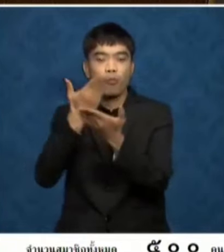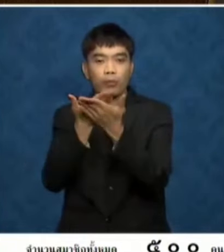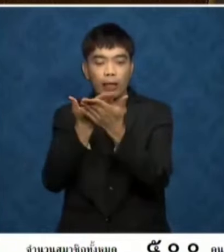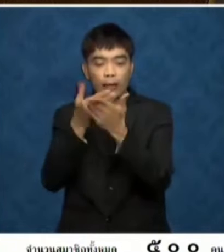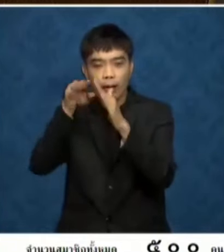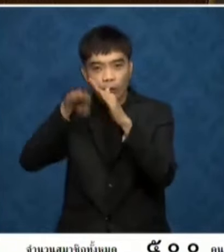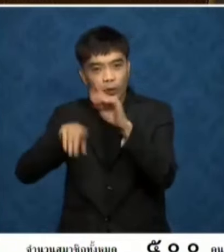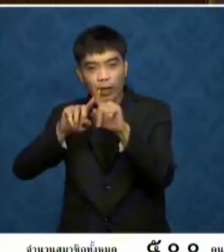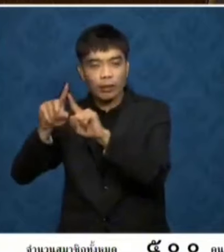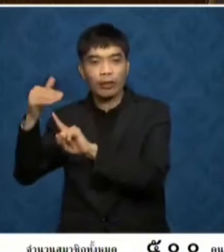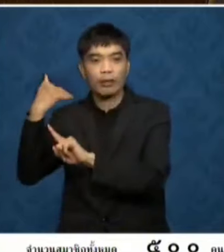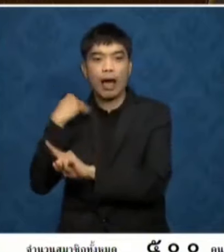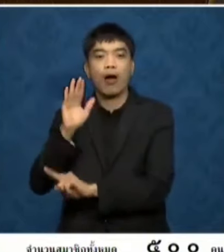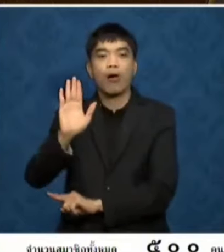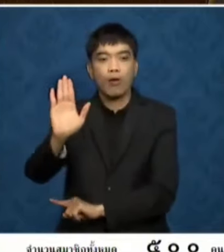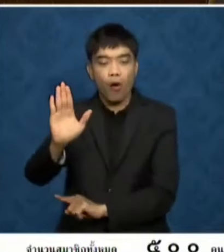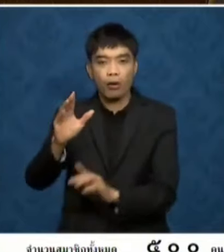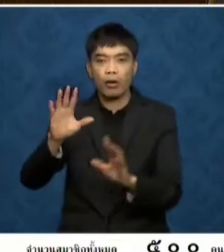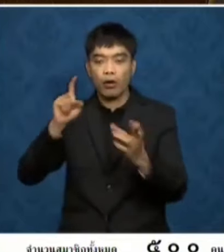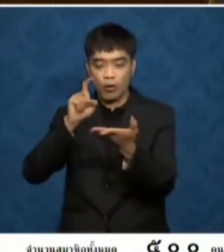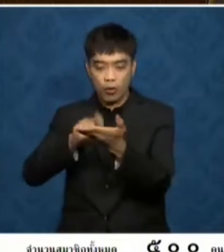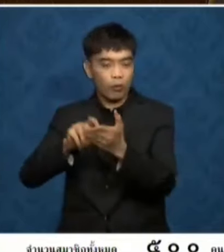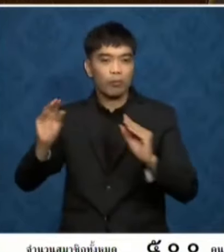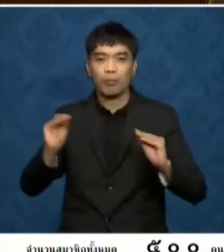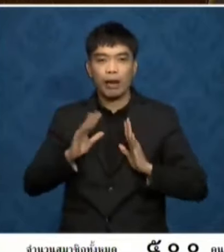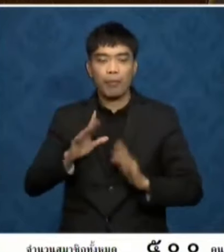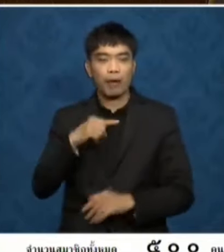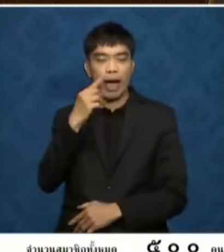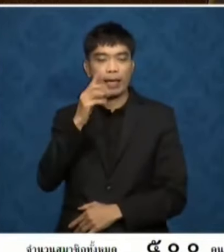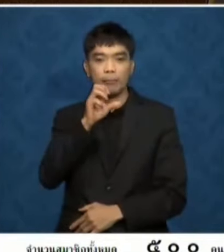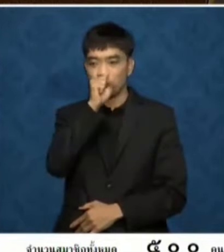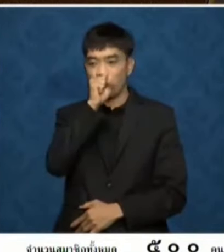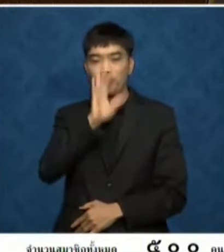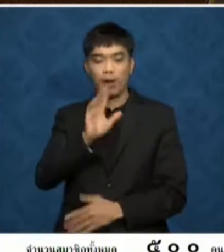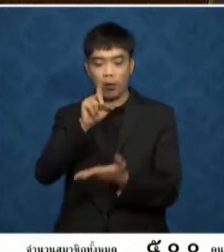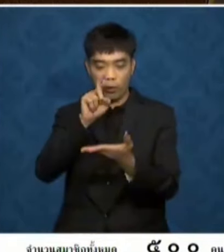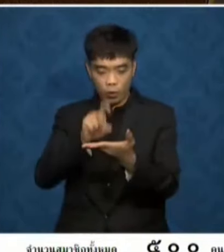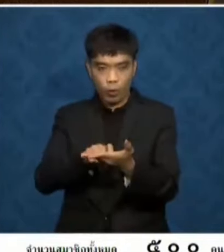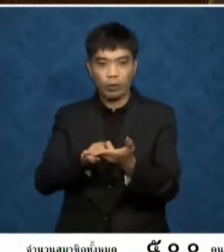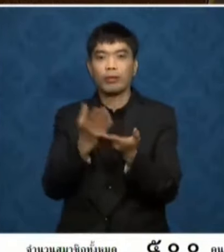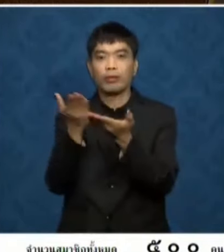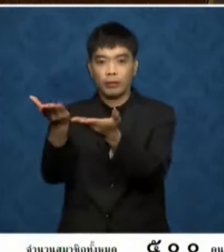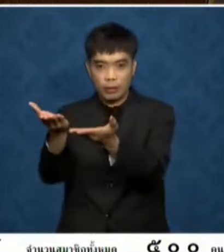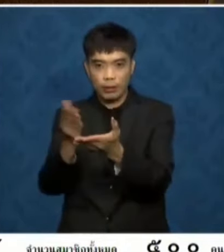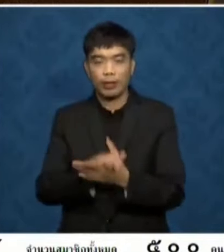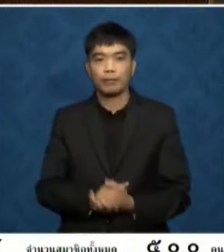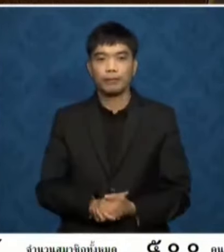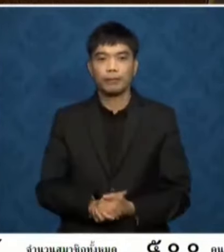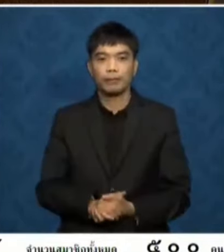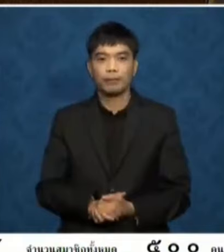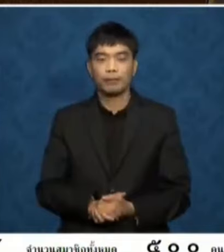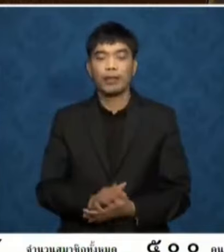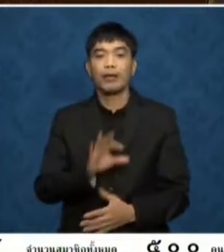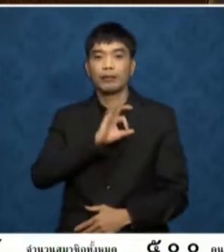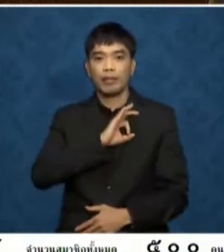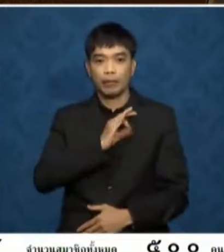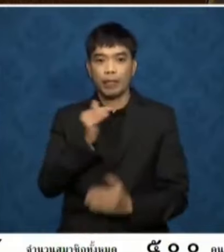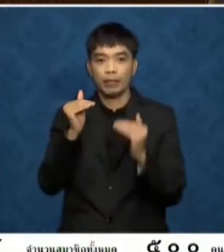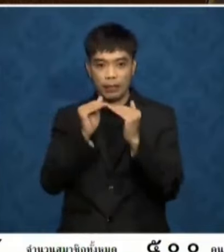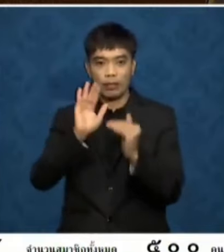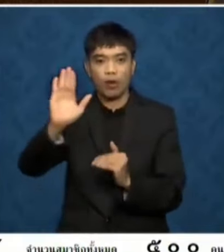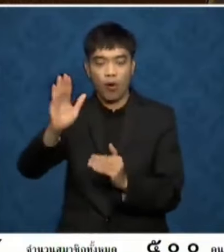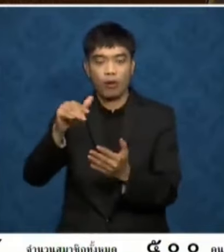คำแปรยติโปรดกดปุ่มไม่เห็นด้วยผู้ใดเห็นควรงดออกเสียงโปรดกดปุ่มงดออกเสียงครับขอเชิญสมาชิกใช้สิทธิ์ลงคะ